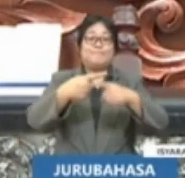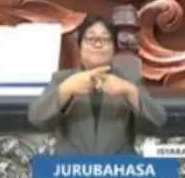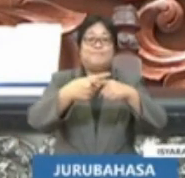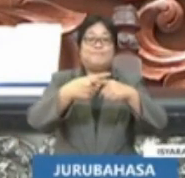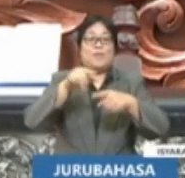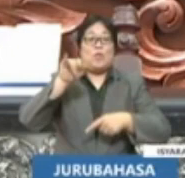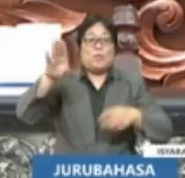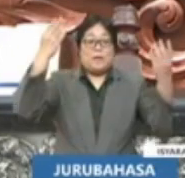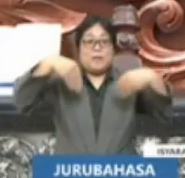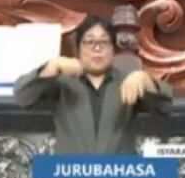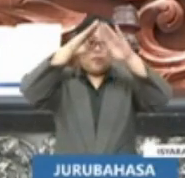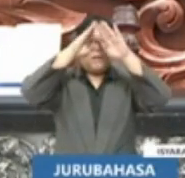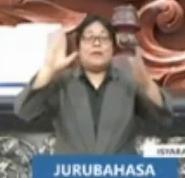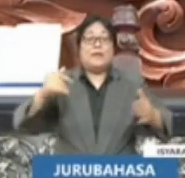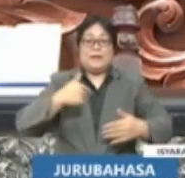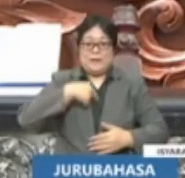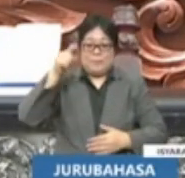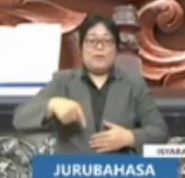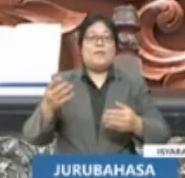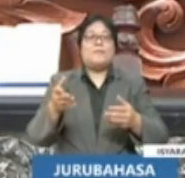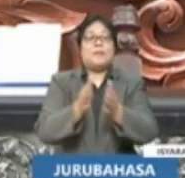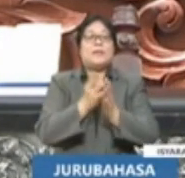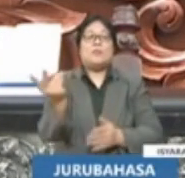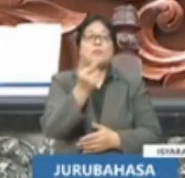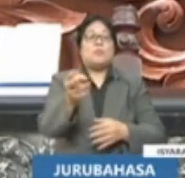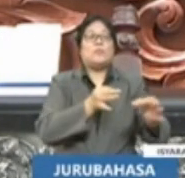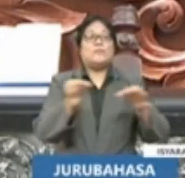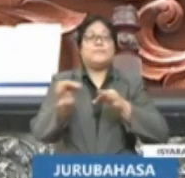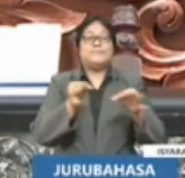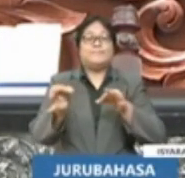dengan Yang Berhormat Pekan. Jadi saya memerlukan penjelasan daripada kedua-dua